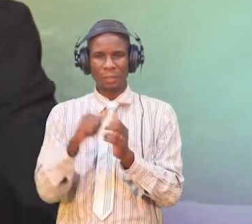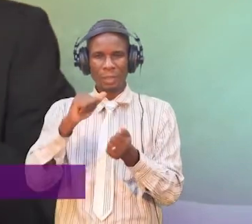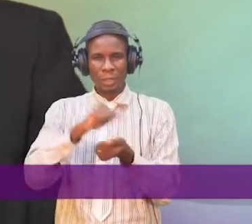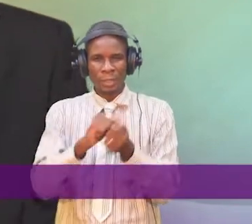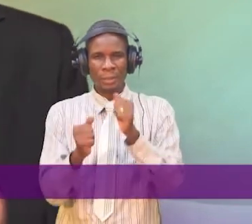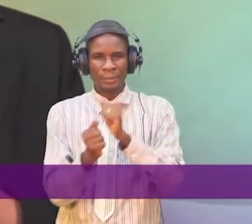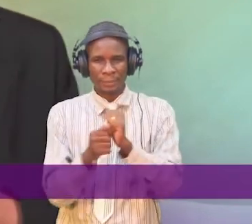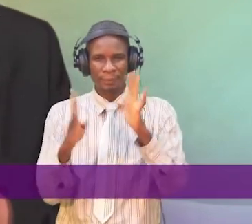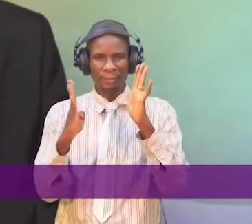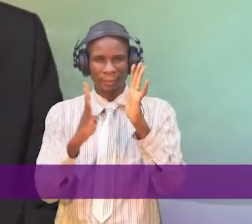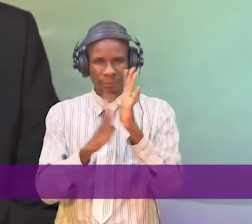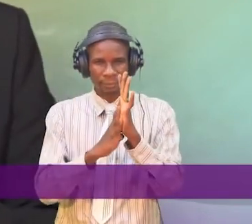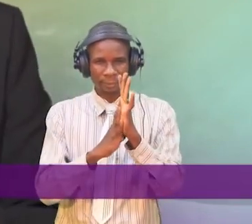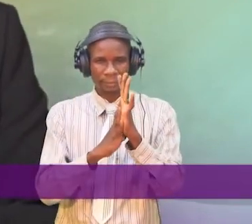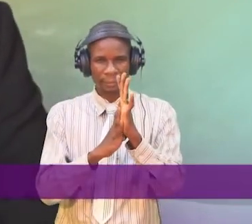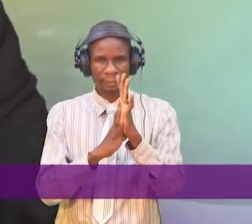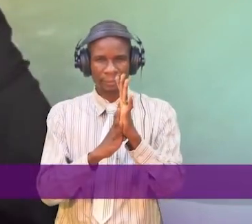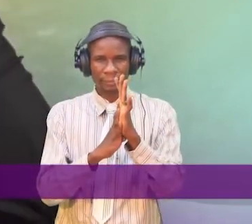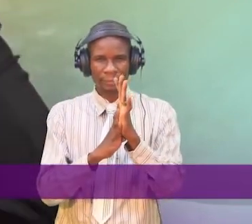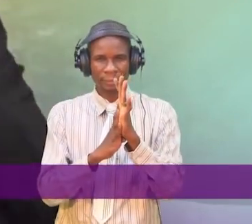eloko ya libwa ezali boye